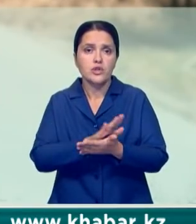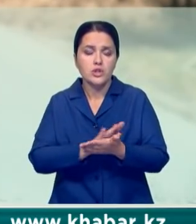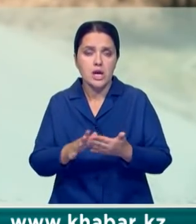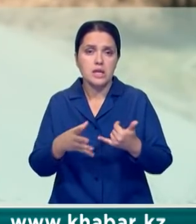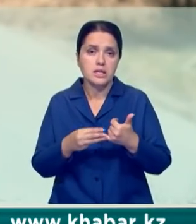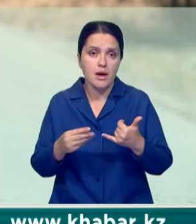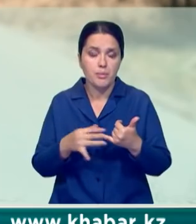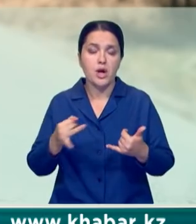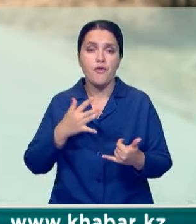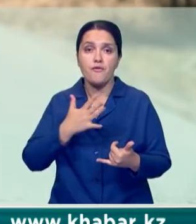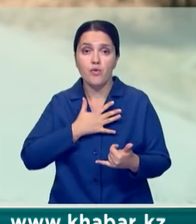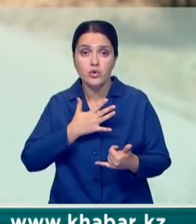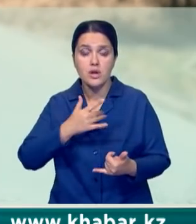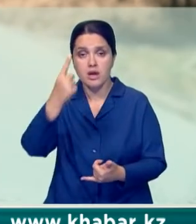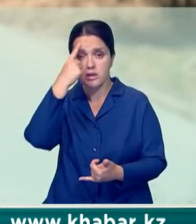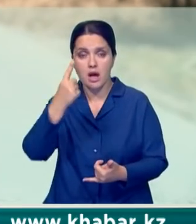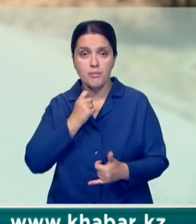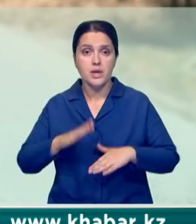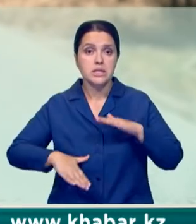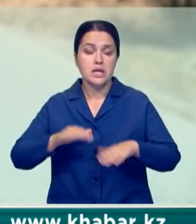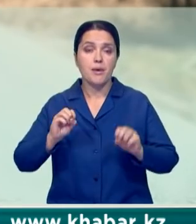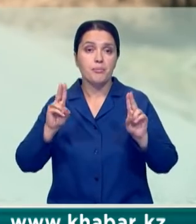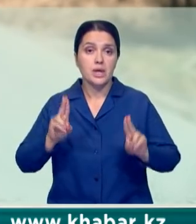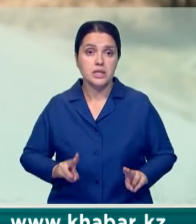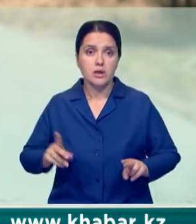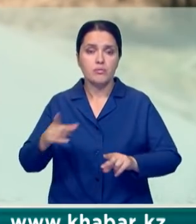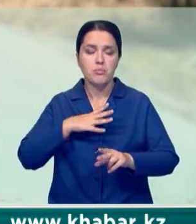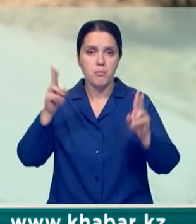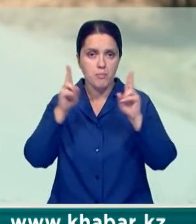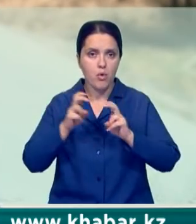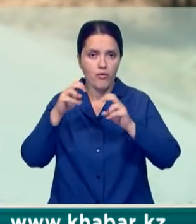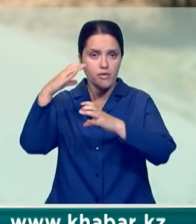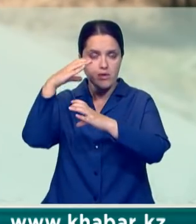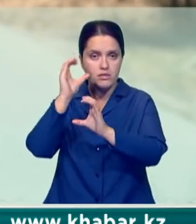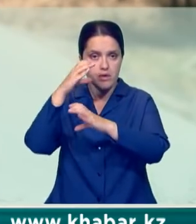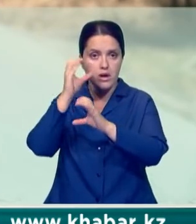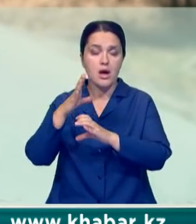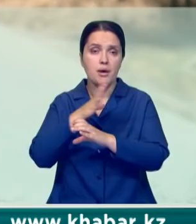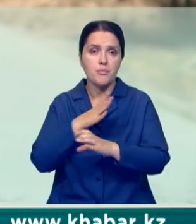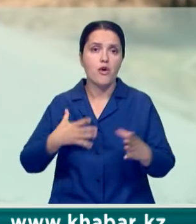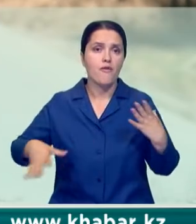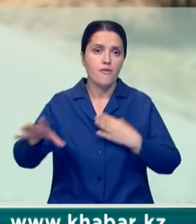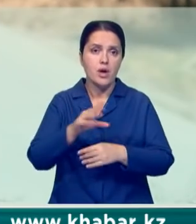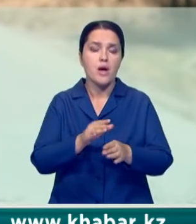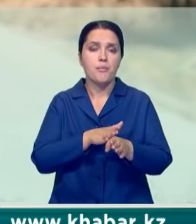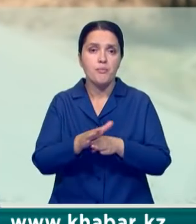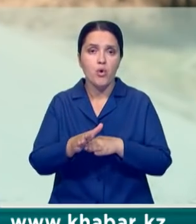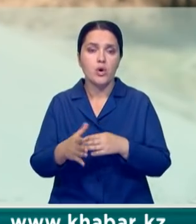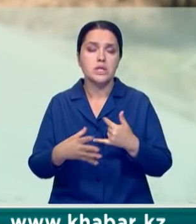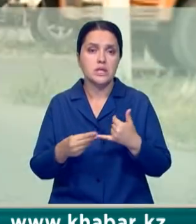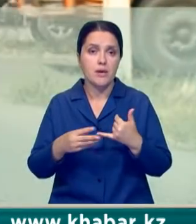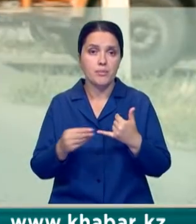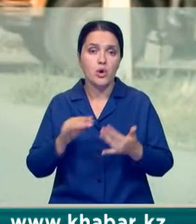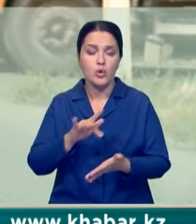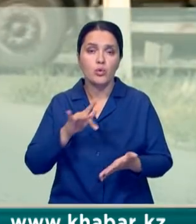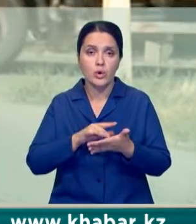атмосферы об этом нам сообщили специалисты неоднократно проводившие исследования на всех объектах и территории города